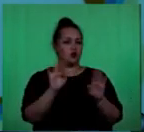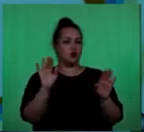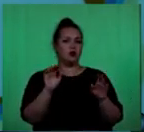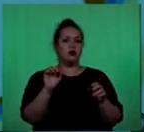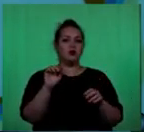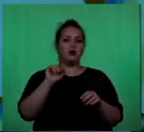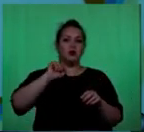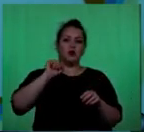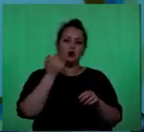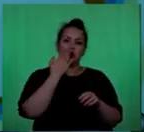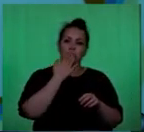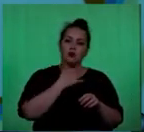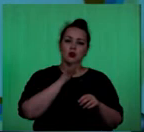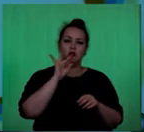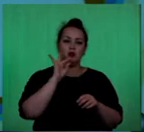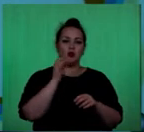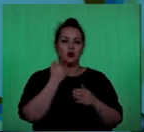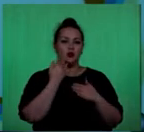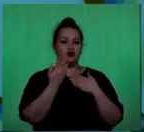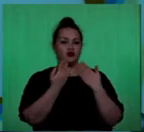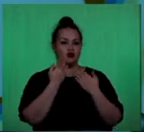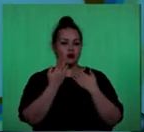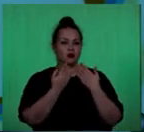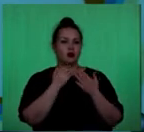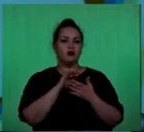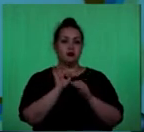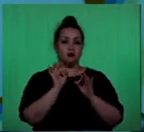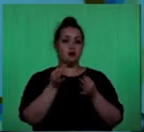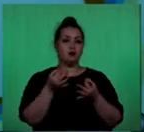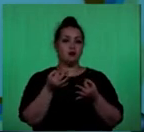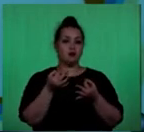дружелюбный и общительный правильно